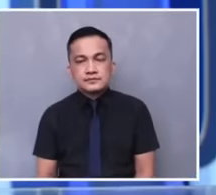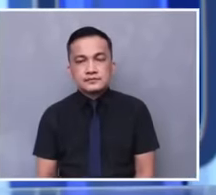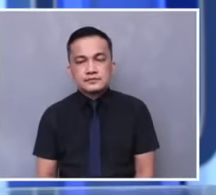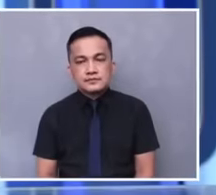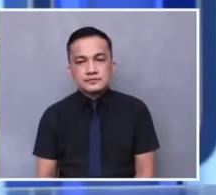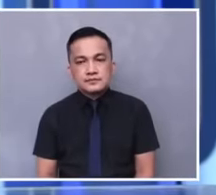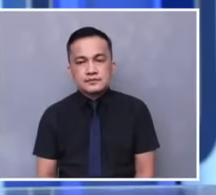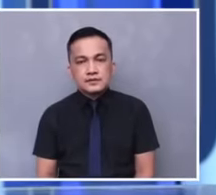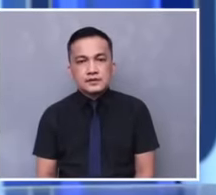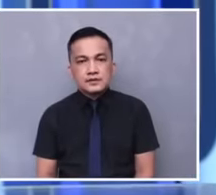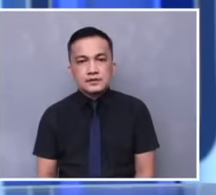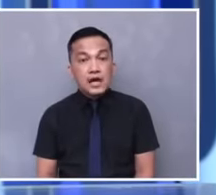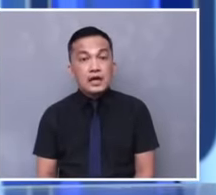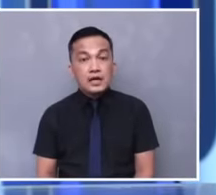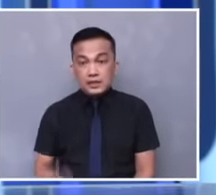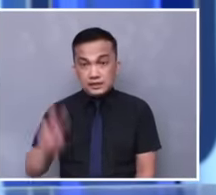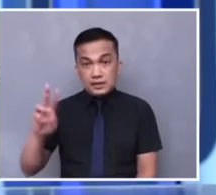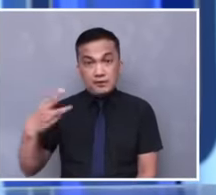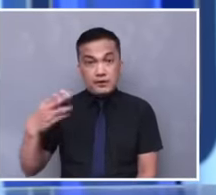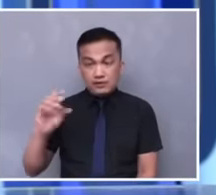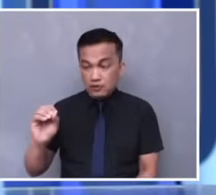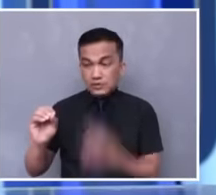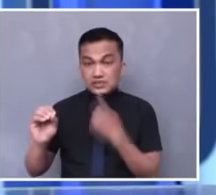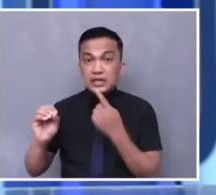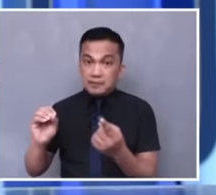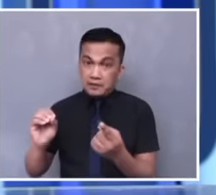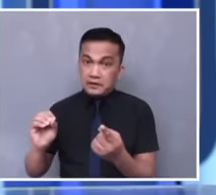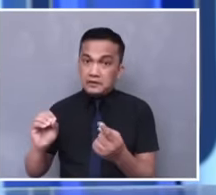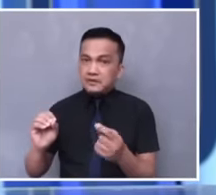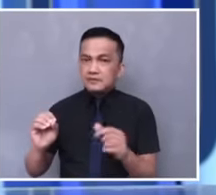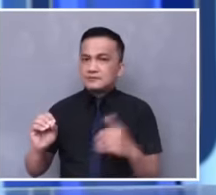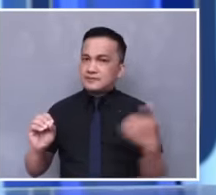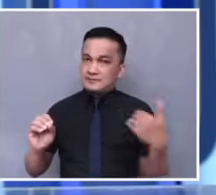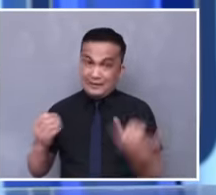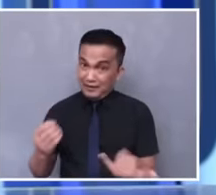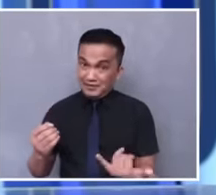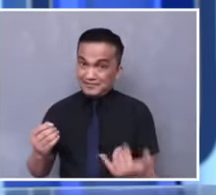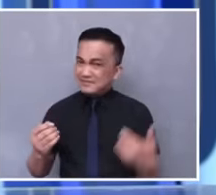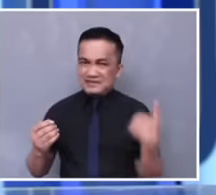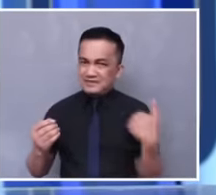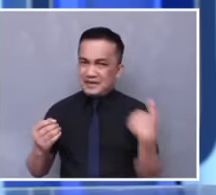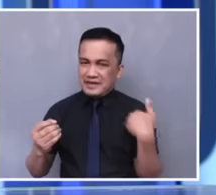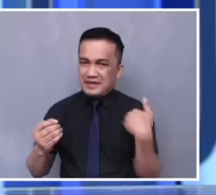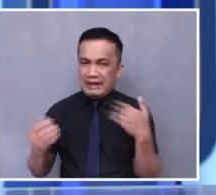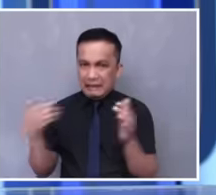Sinabi ng World Health Organization na hindi pa kailangan sa ngayon ang muling pagsusuot ng